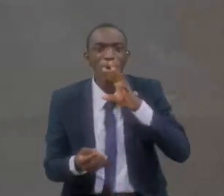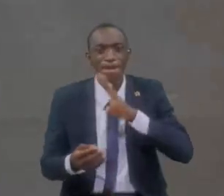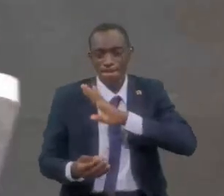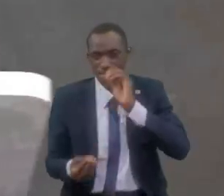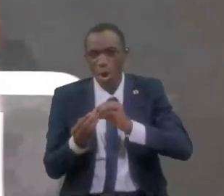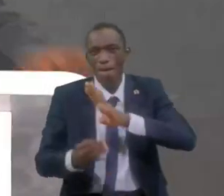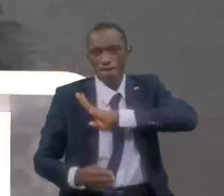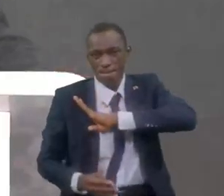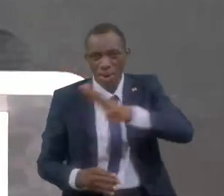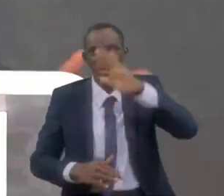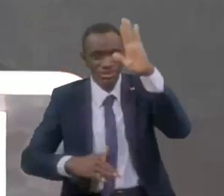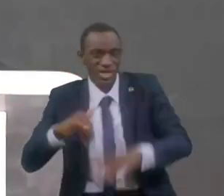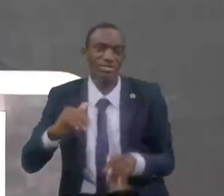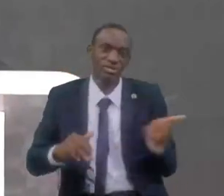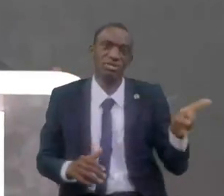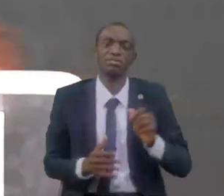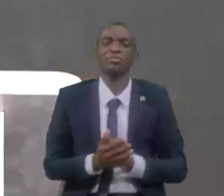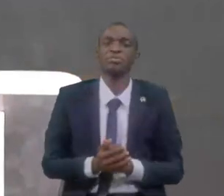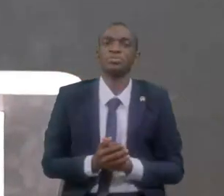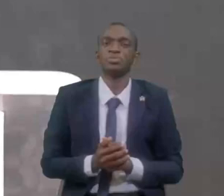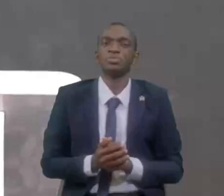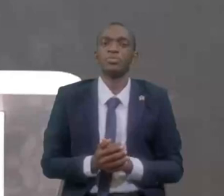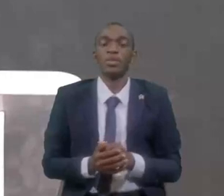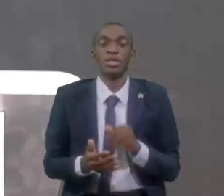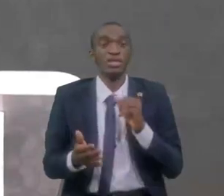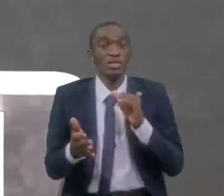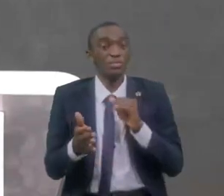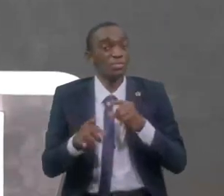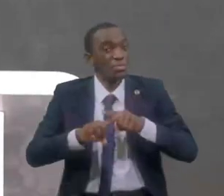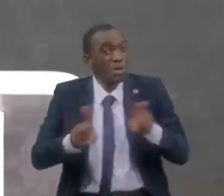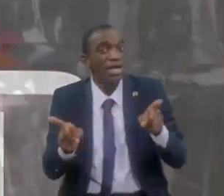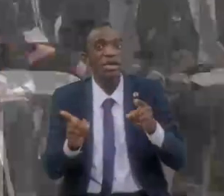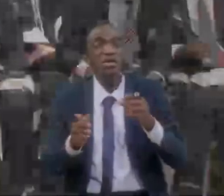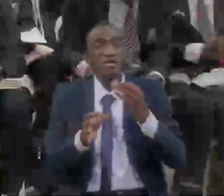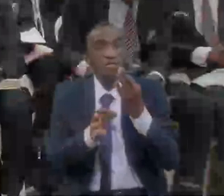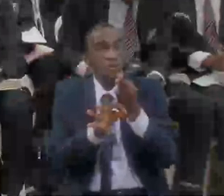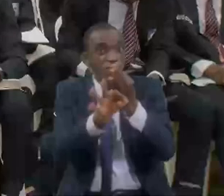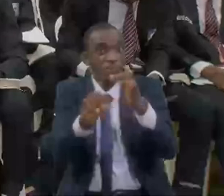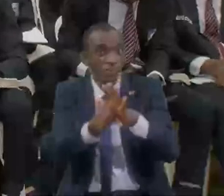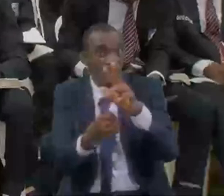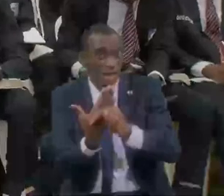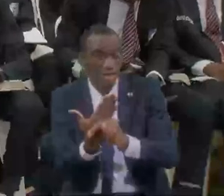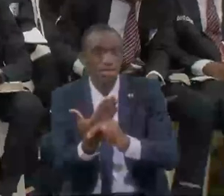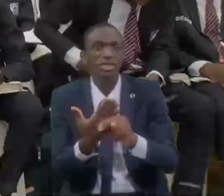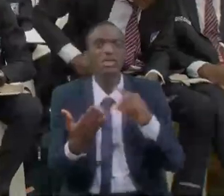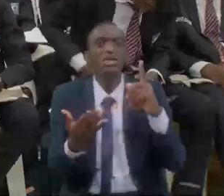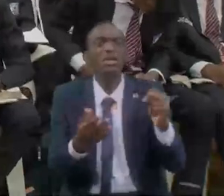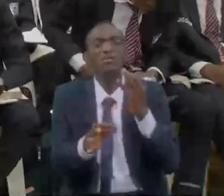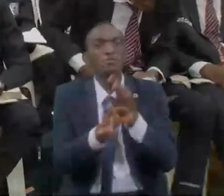audacieux, plus que ces gens-là. Et il faut la fidélité. La fidélité